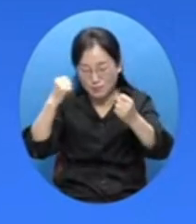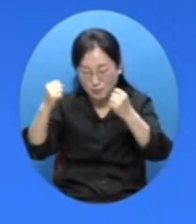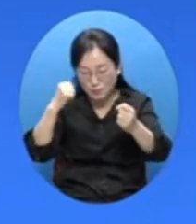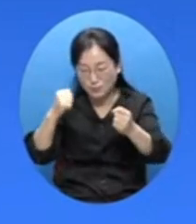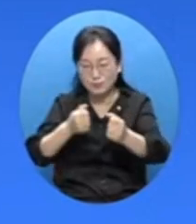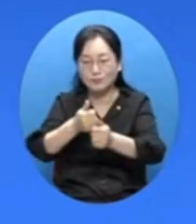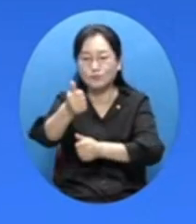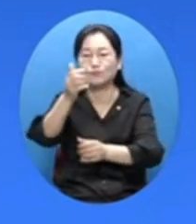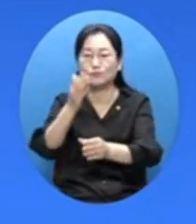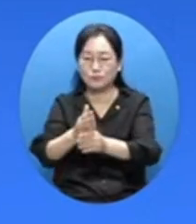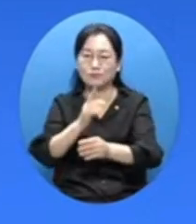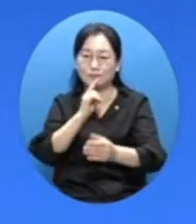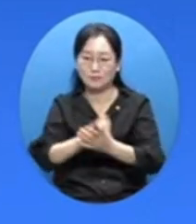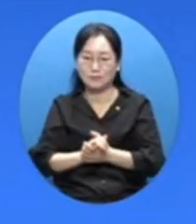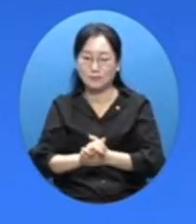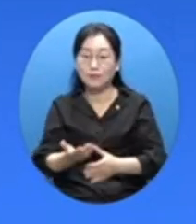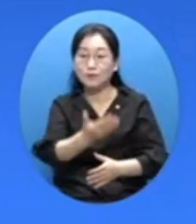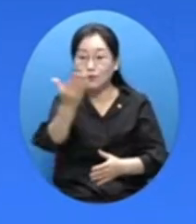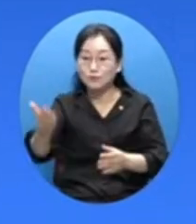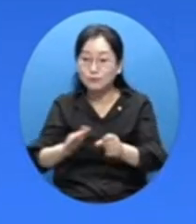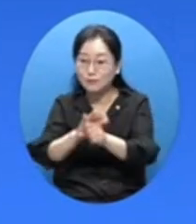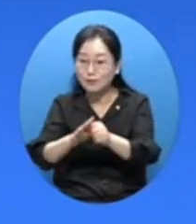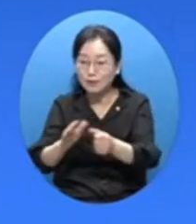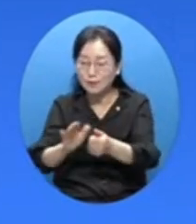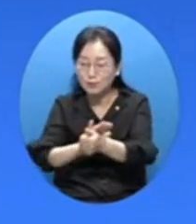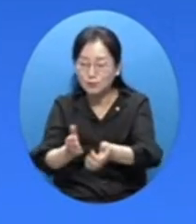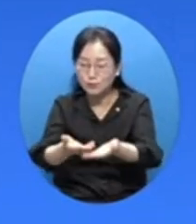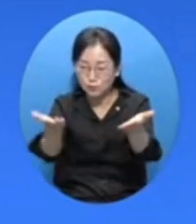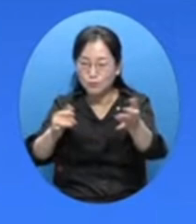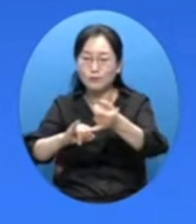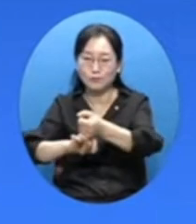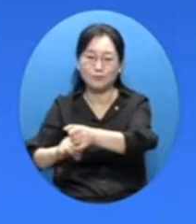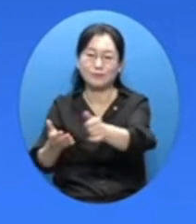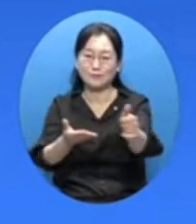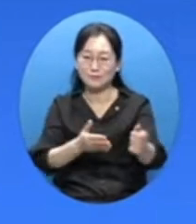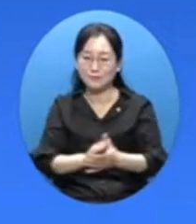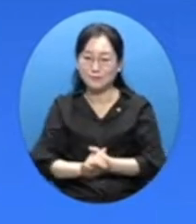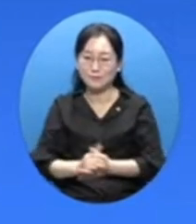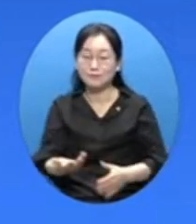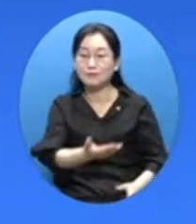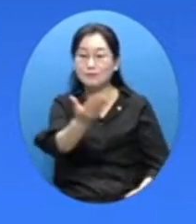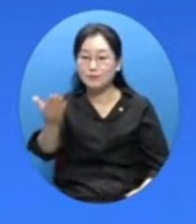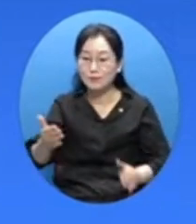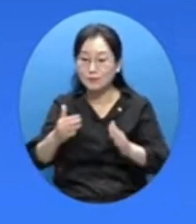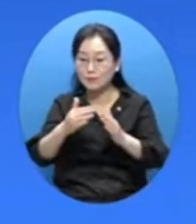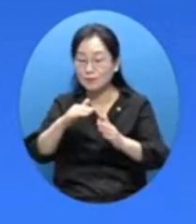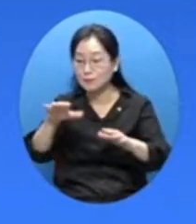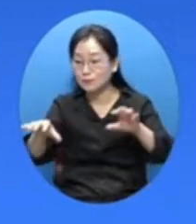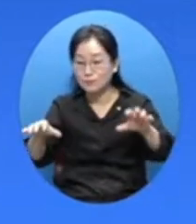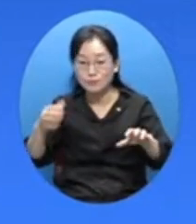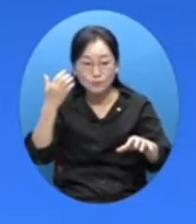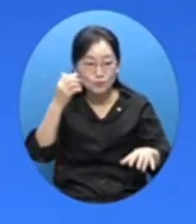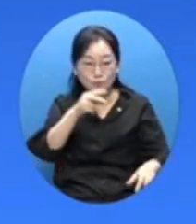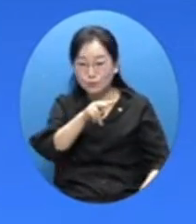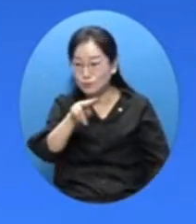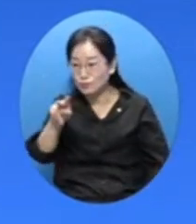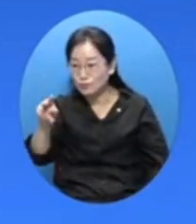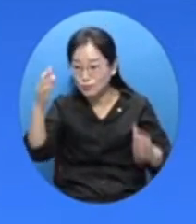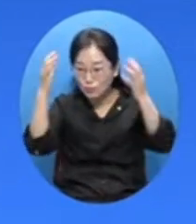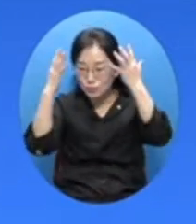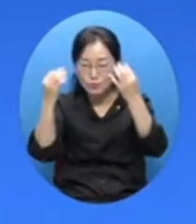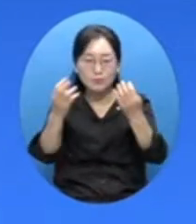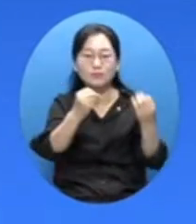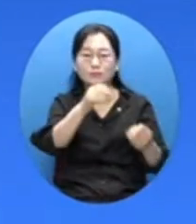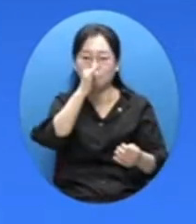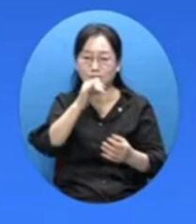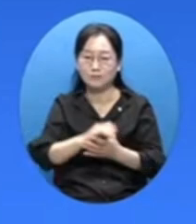있습니다. 여러분, 사랑으로 돌봐야 되는 것입니다. 여러분 주변에 고기만 돌리면 고통당하는 이웃이 얼마나 많은지